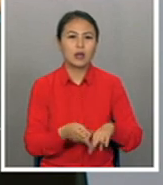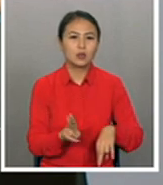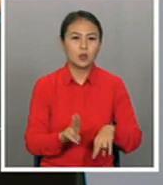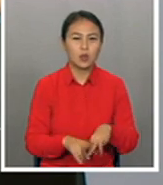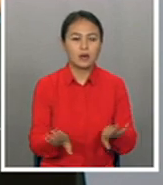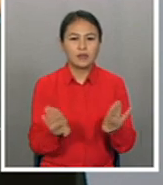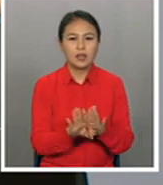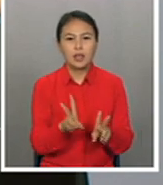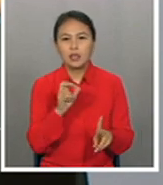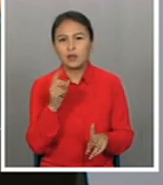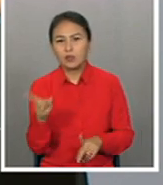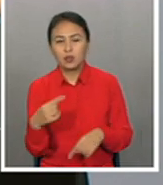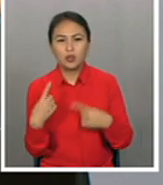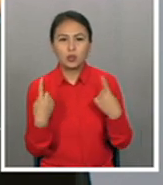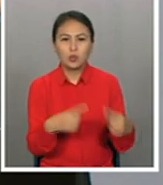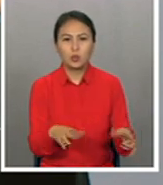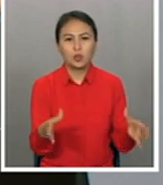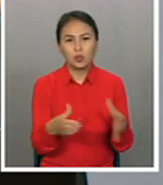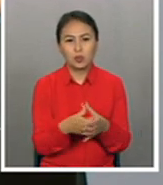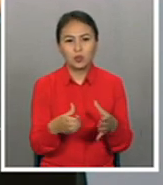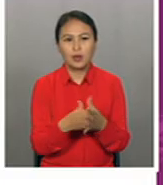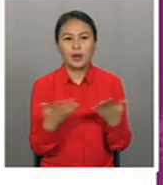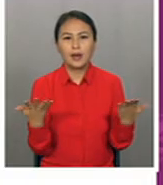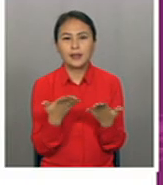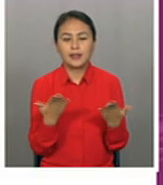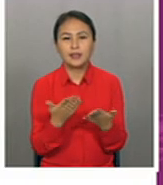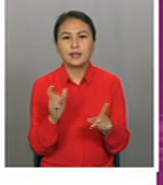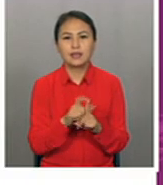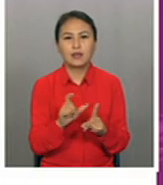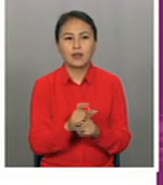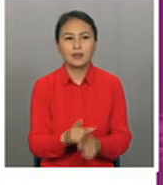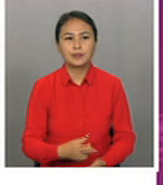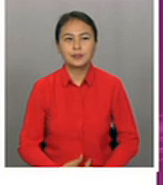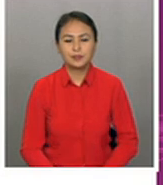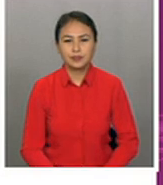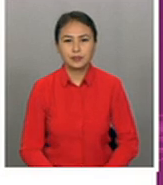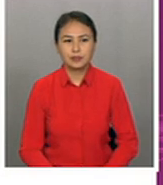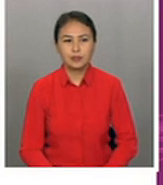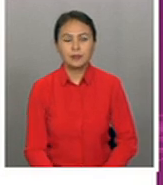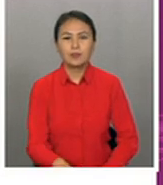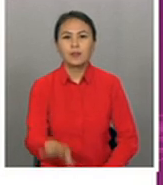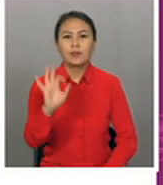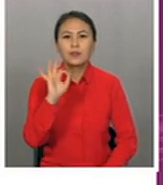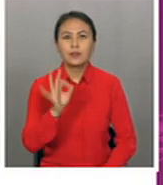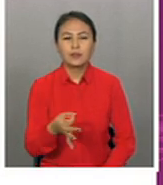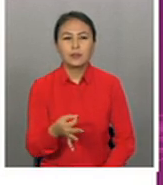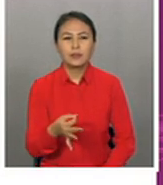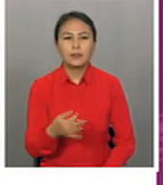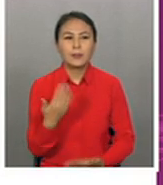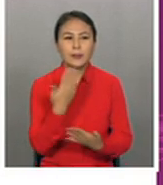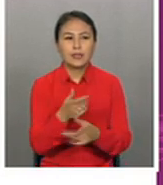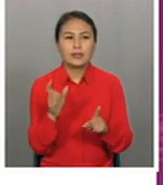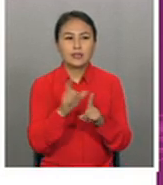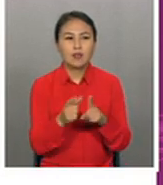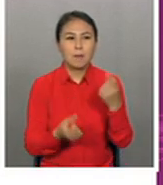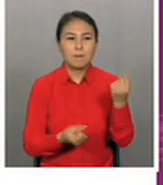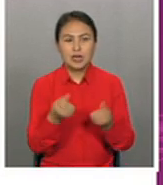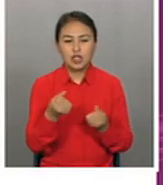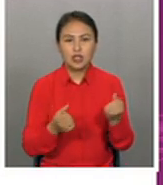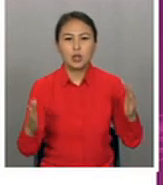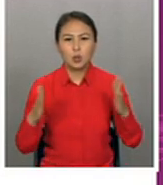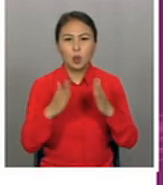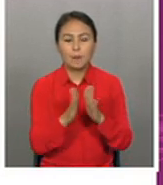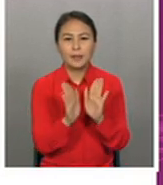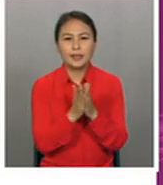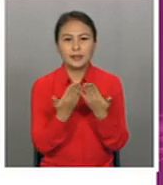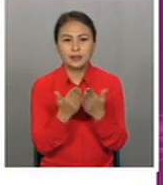ни в ту, ни в другую группу. Какие же это слова? Верно. Это слова «машина»,